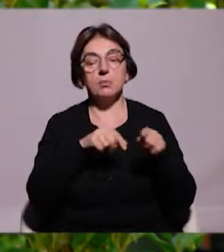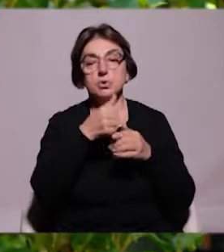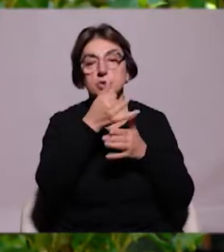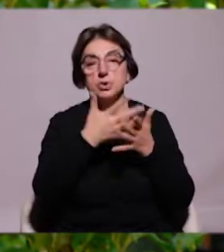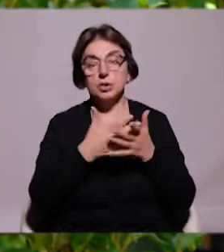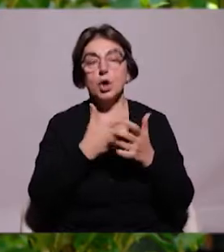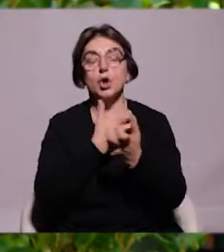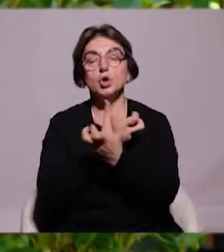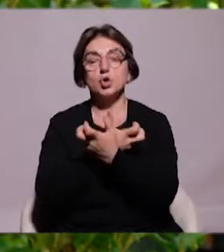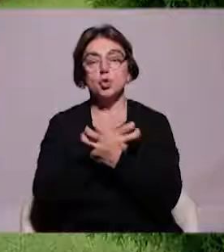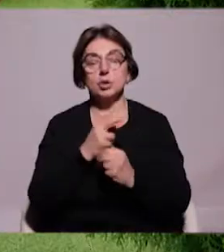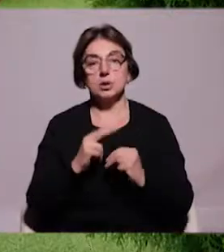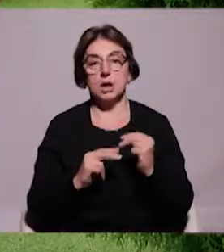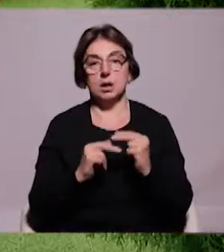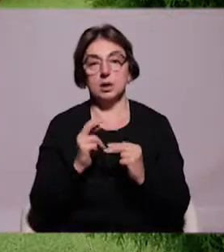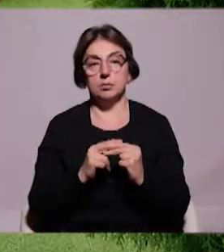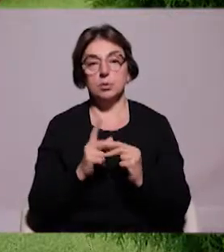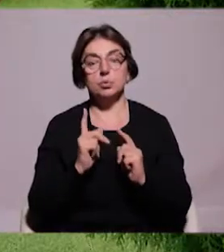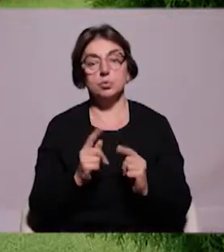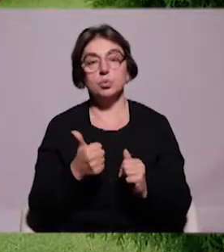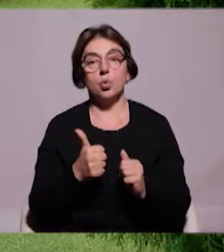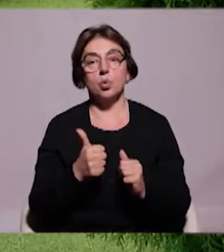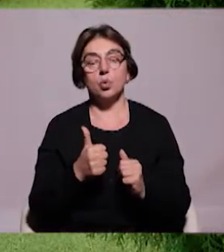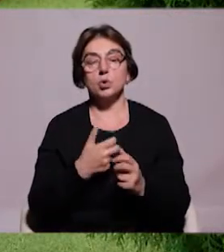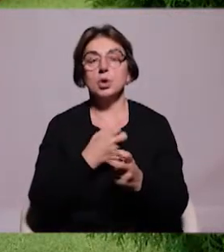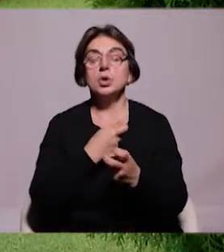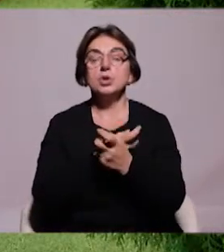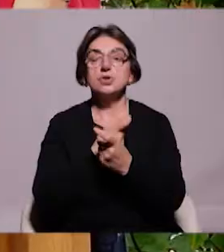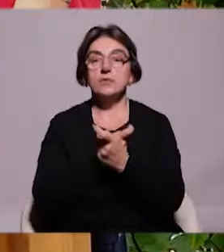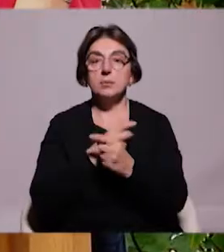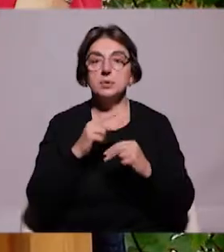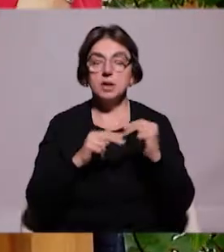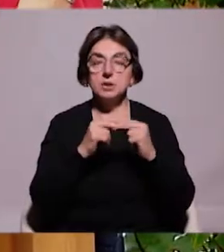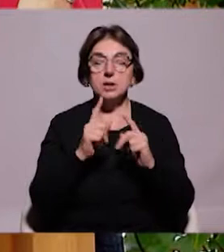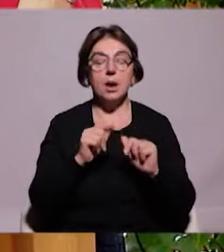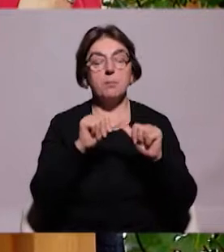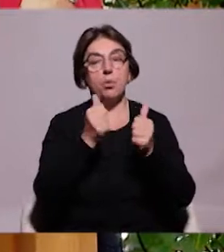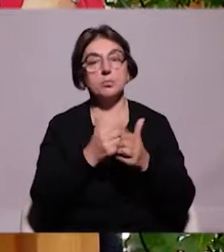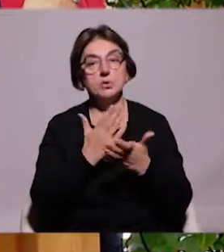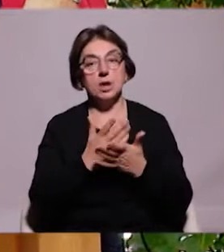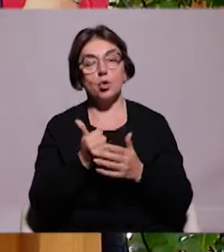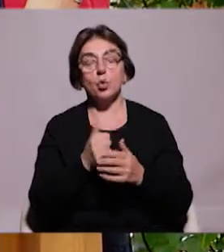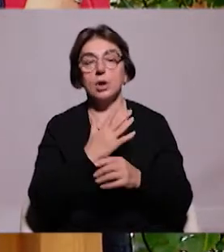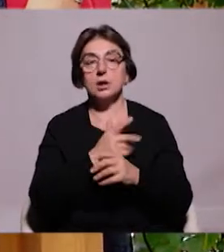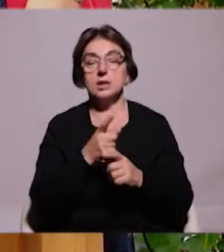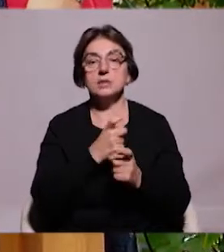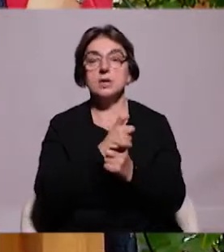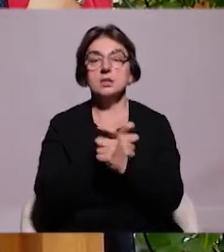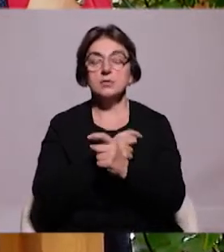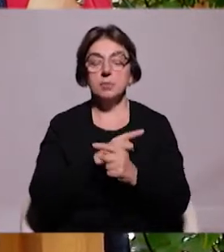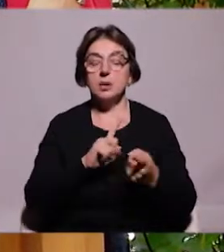უშუალო ჩონჩხის აგებულება, თუ როგორი ძვლებისგან შედგება, რა ფორმის არის, როგორ არის ეს ძვლები